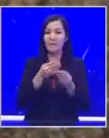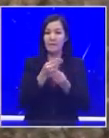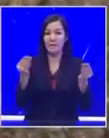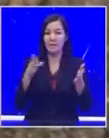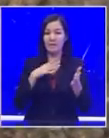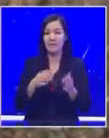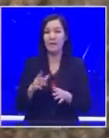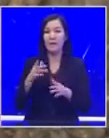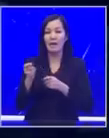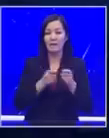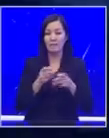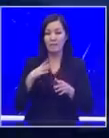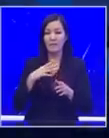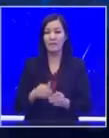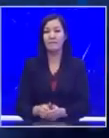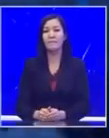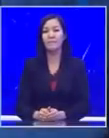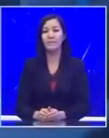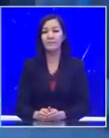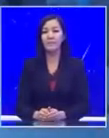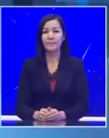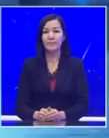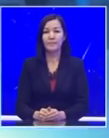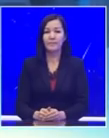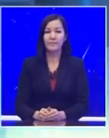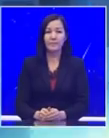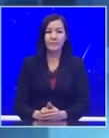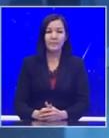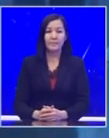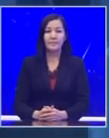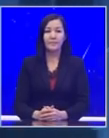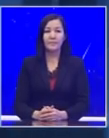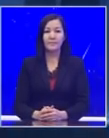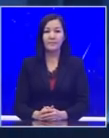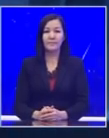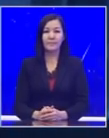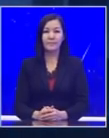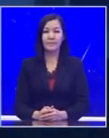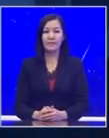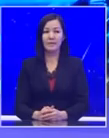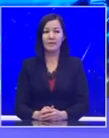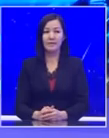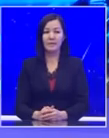дейді әкімдіктегілер. Елена Серпайқызы, Абылай Құттықбай, Жетісу телеарнасы, Текеліден.